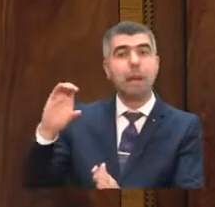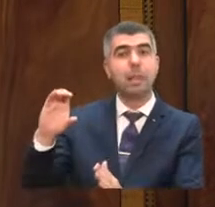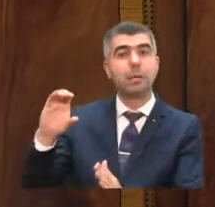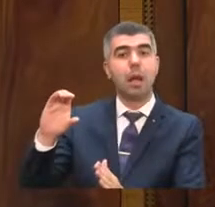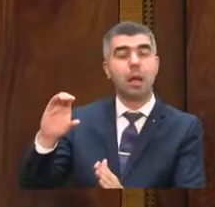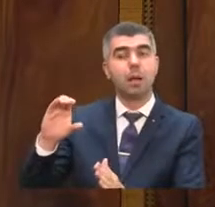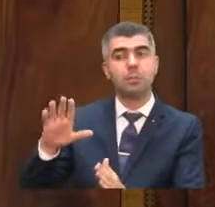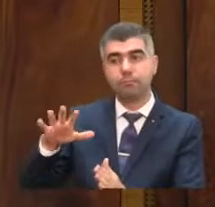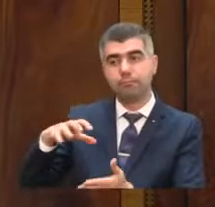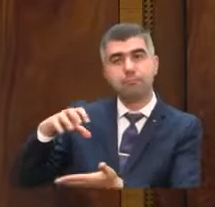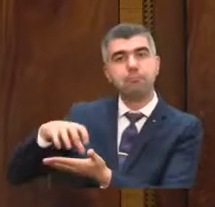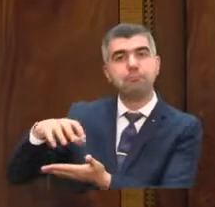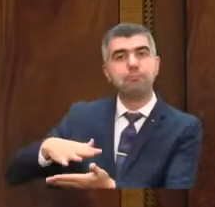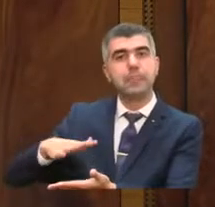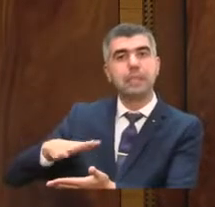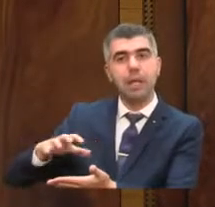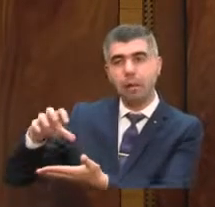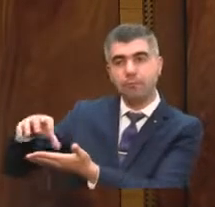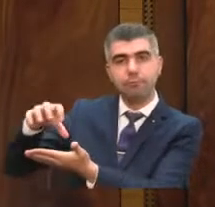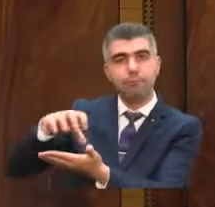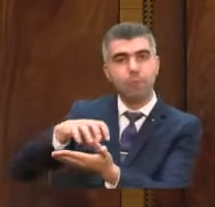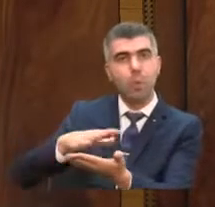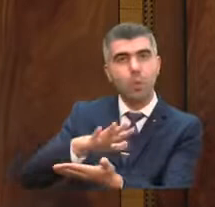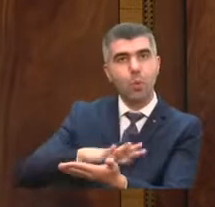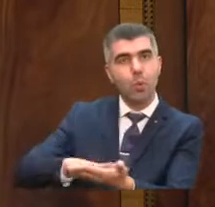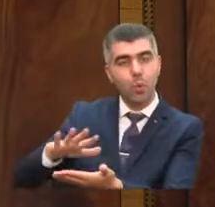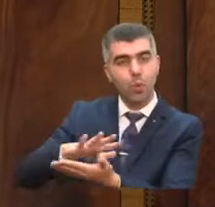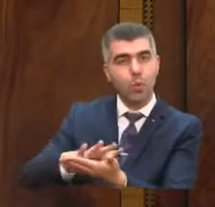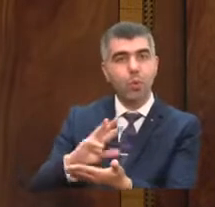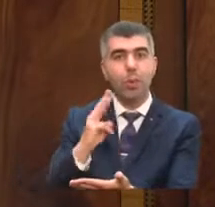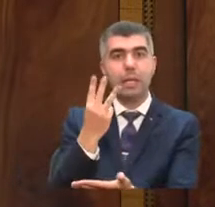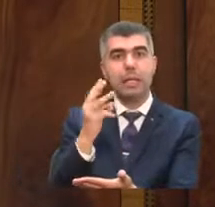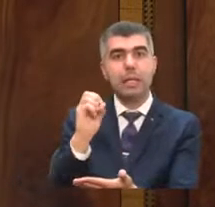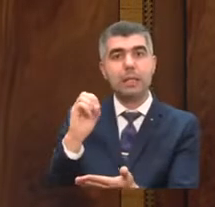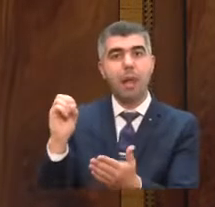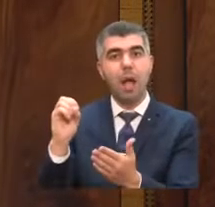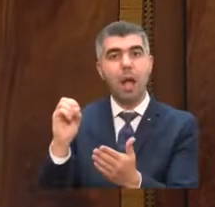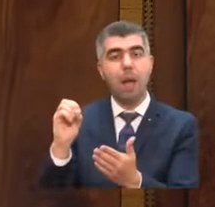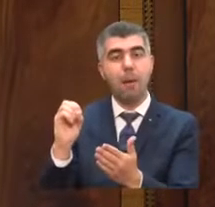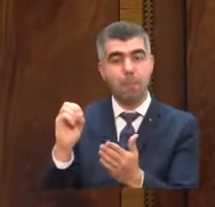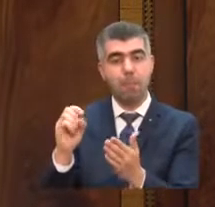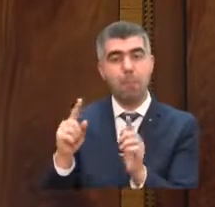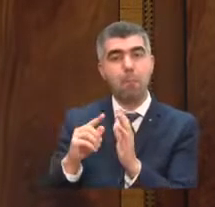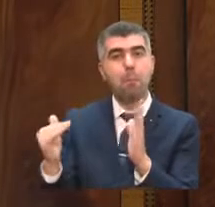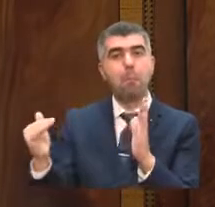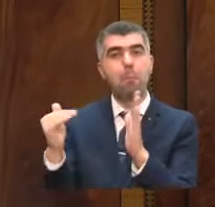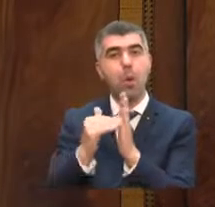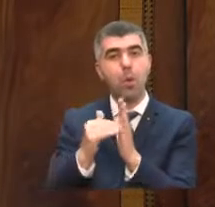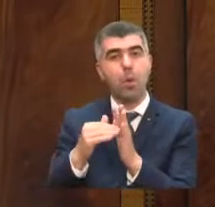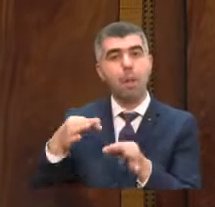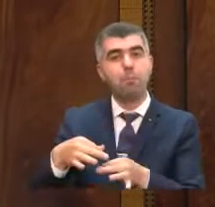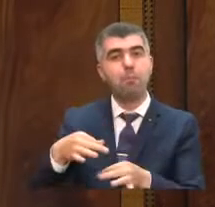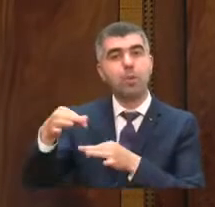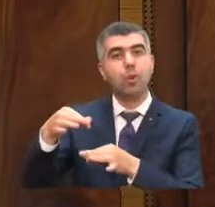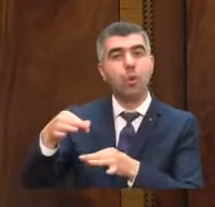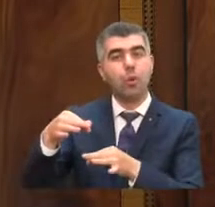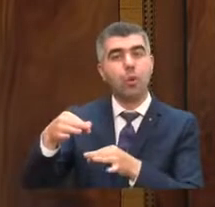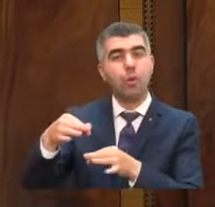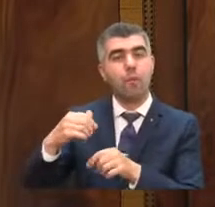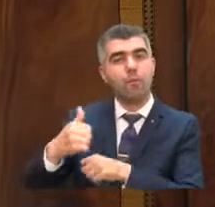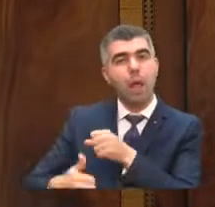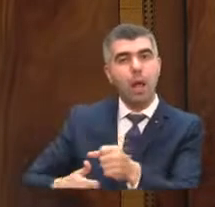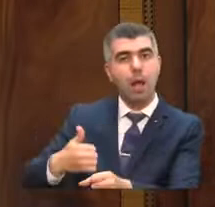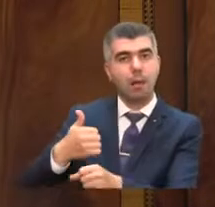والمدن المحيطة بها. السعة غادي تكون تقريبا 300 مليون ديال الأمطار المكعبة سنويا، والكلفة حوالي 10 مليار ديال